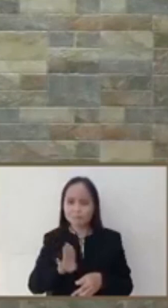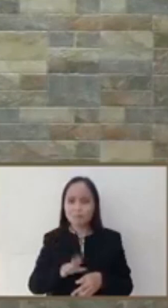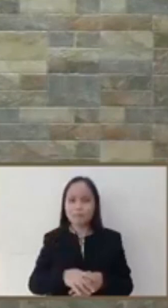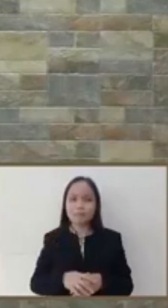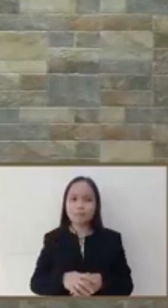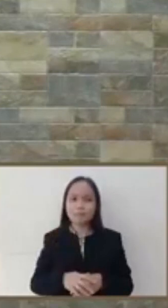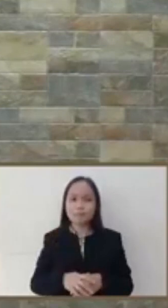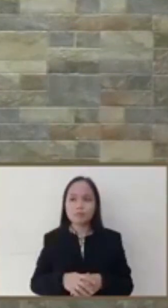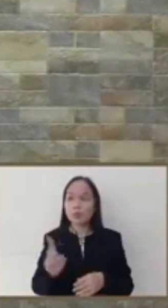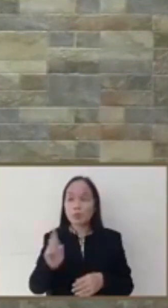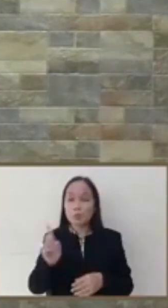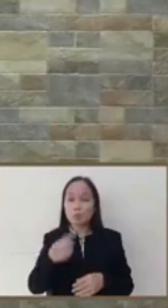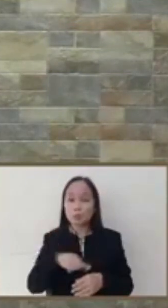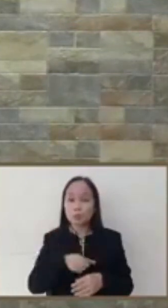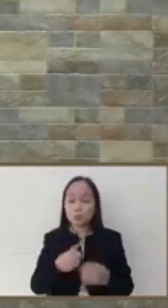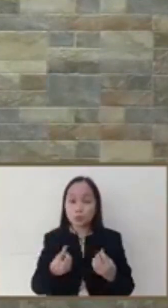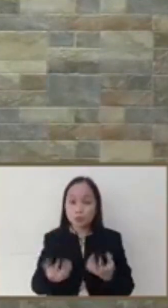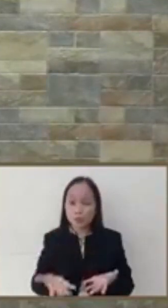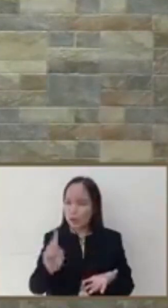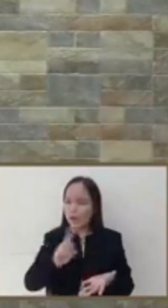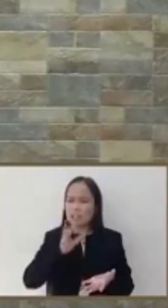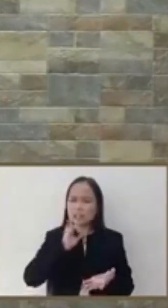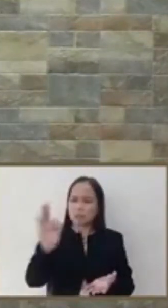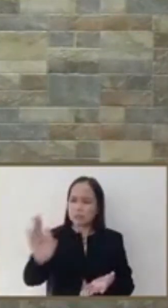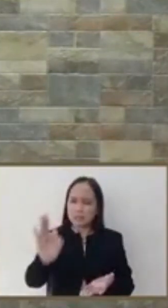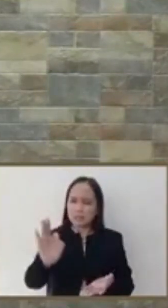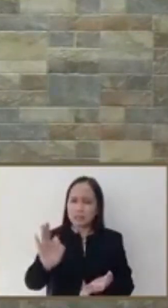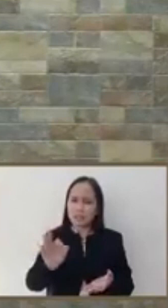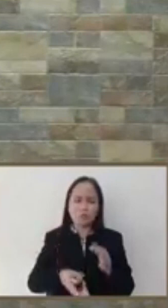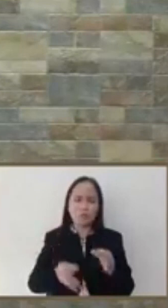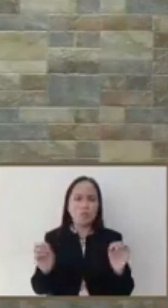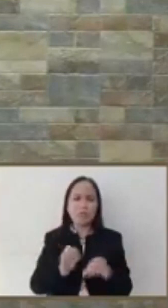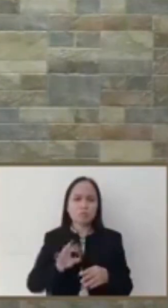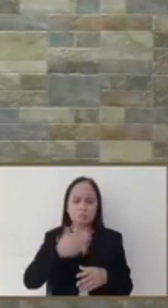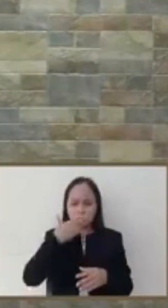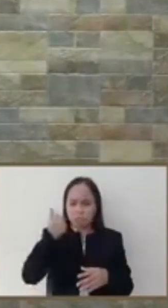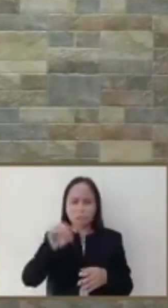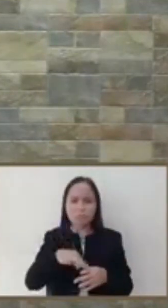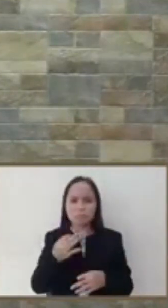What I'm doing right here, kapatid, what is preaching, kapatid, without winning souls?